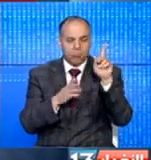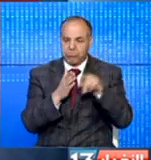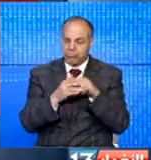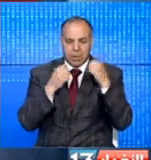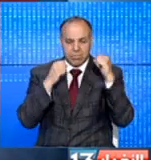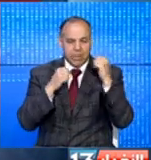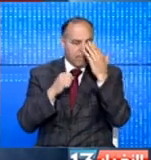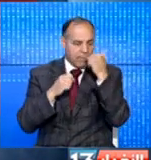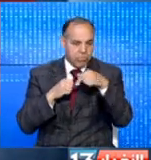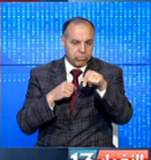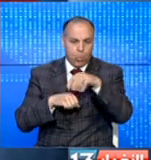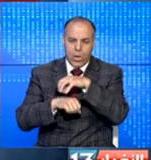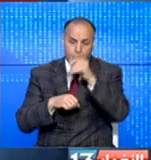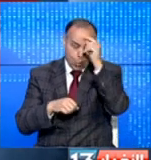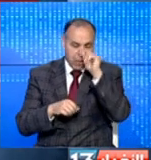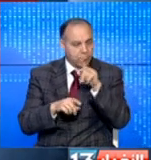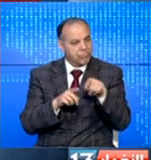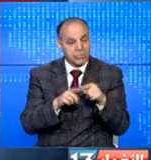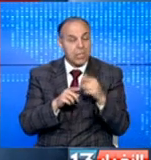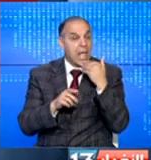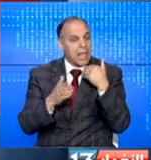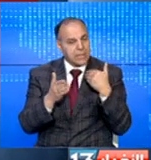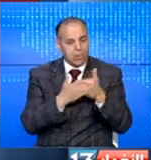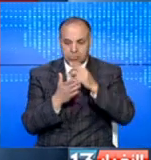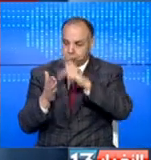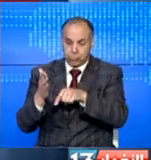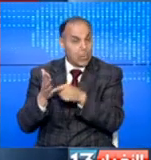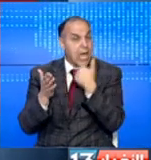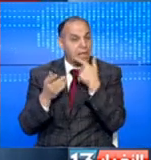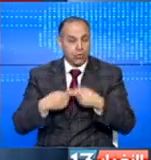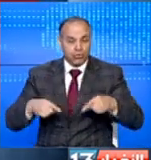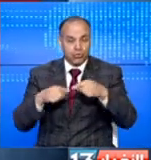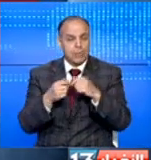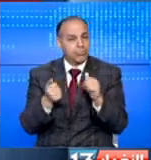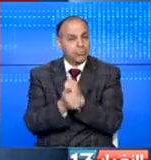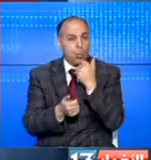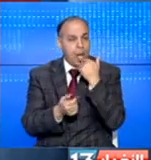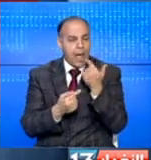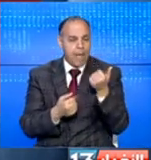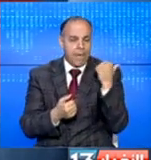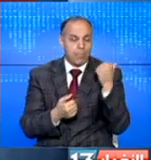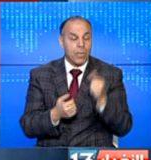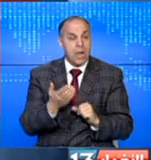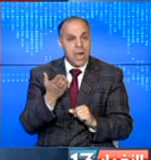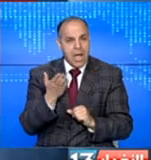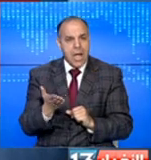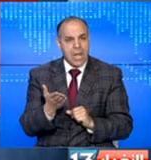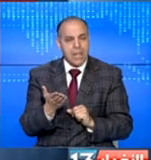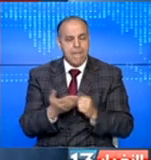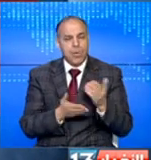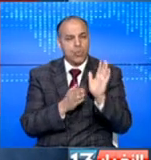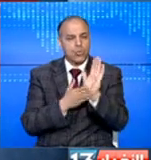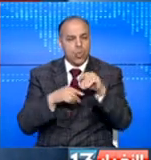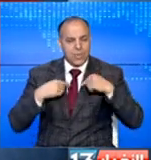26 و27 من فيفري بالولايات كافة، بعد التوصل إلى اتفاق خلال جلسة صلحية عقدت أمس مع ممثلين